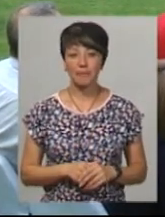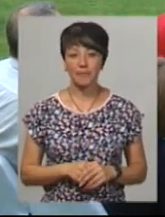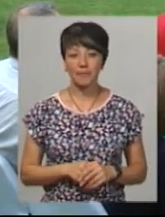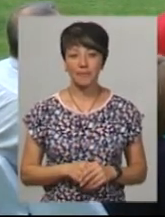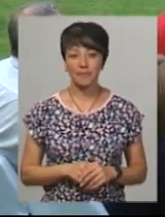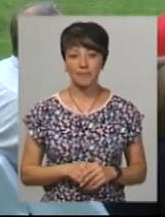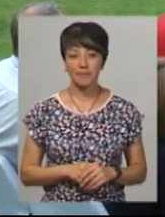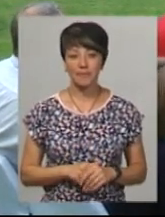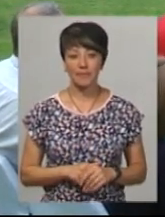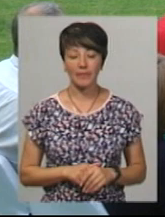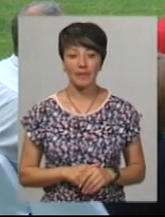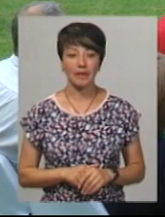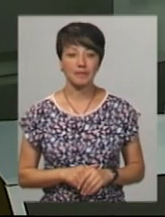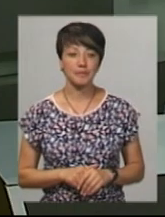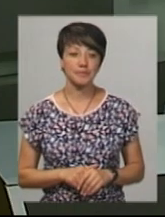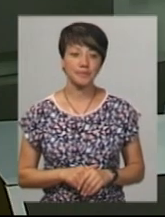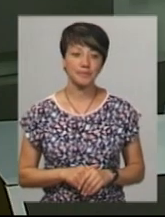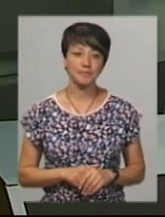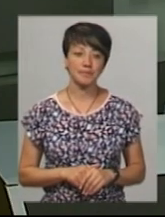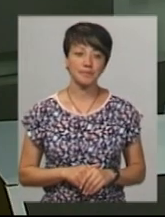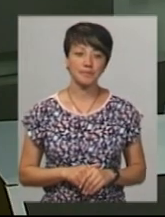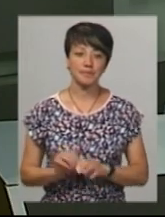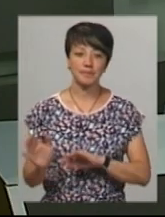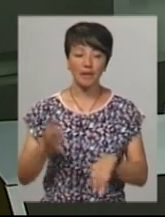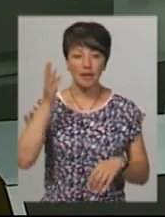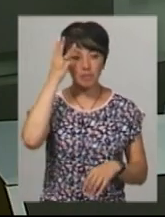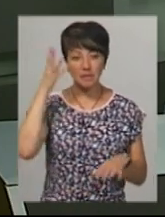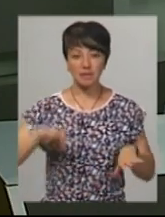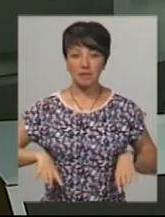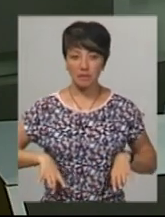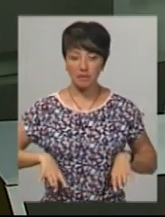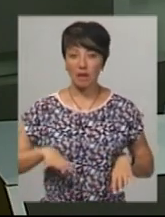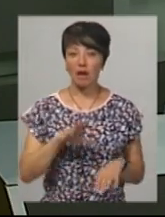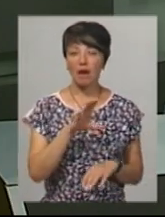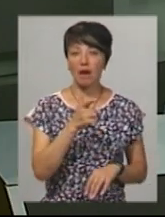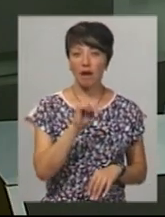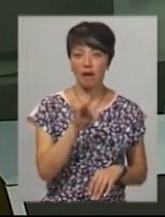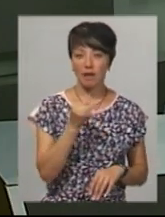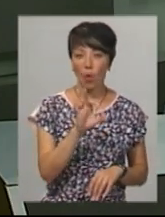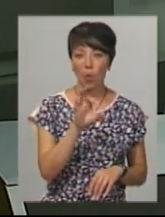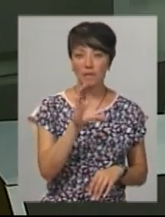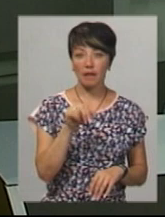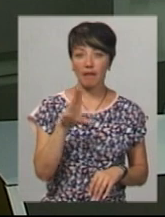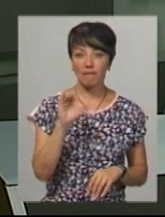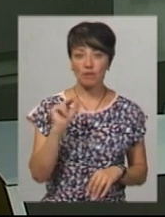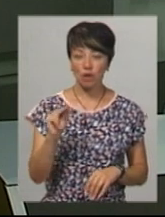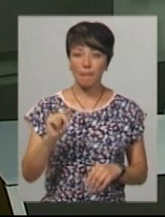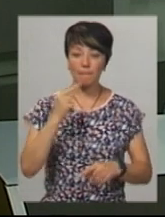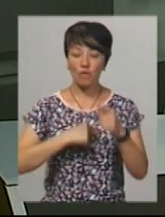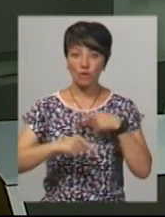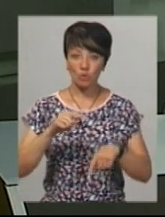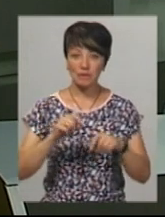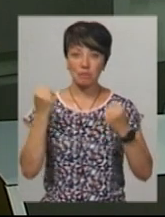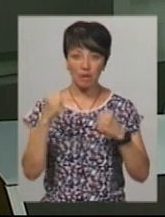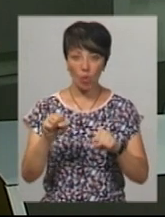Горішевський, новини Поділля Центр. Хмельницький тренер Гаррі Сідлевич повернувся з перемогою з відкритого чемпіонату Німеччини